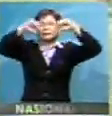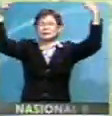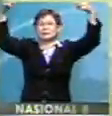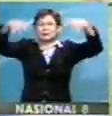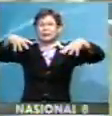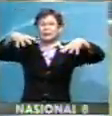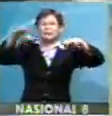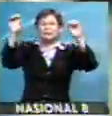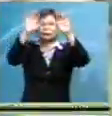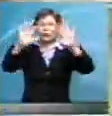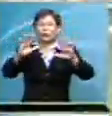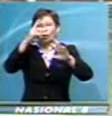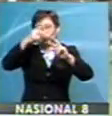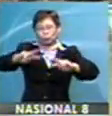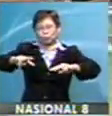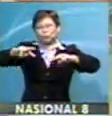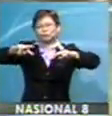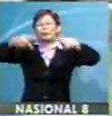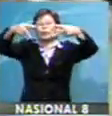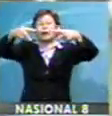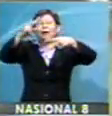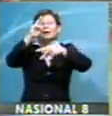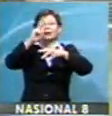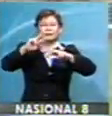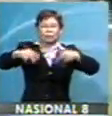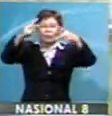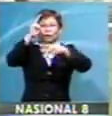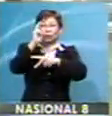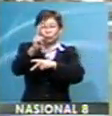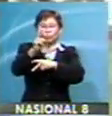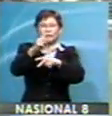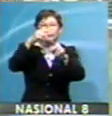lawan untuk aksi separuh akhir kedua pada 11 disember